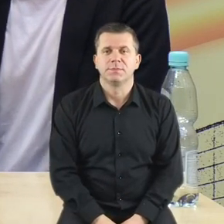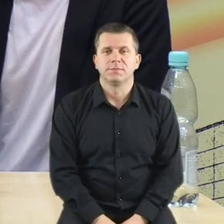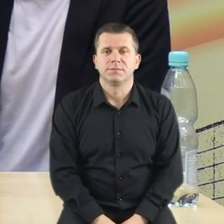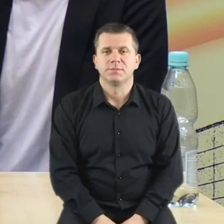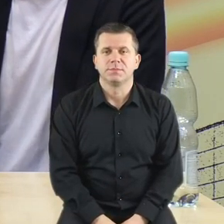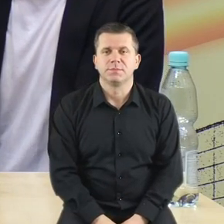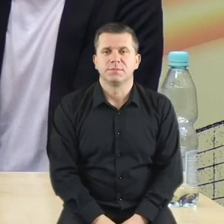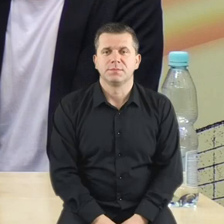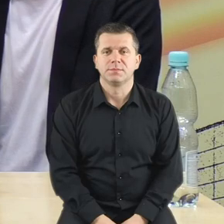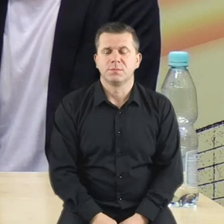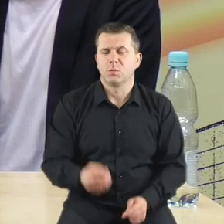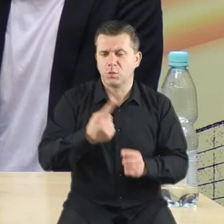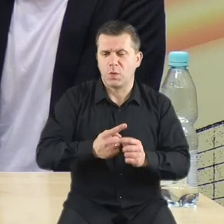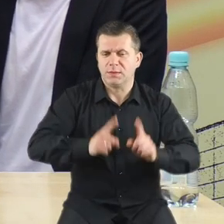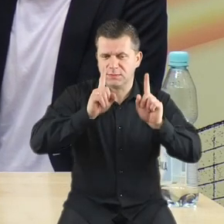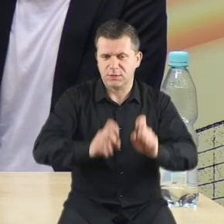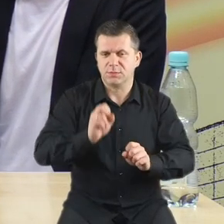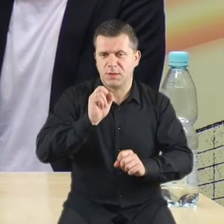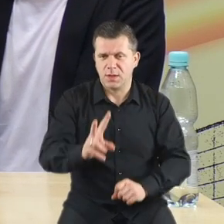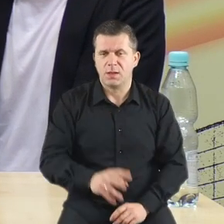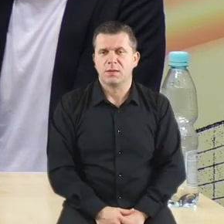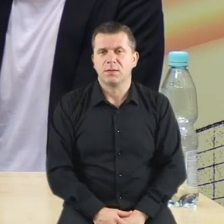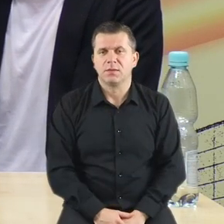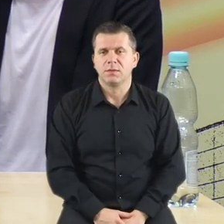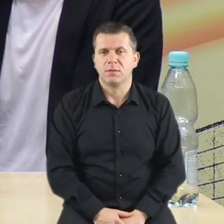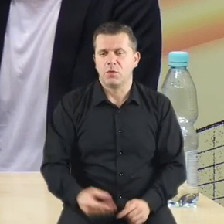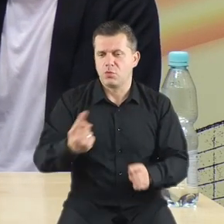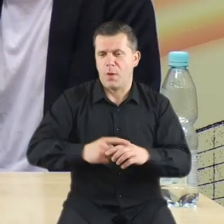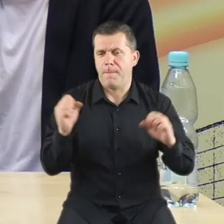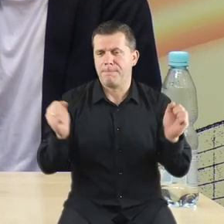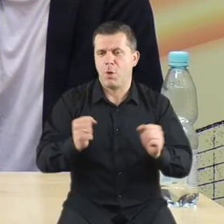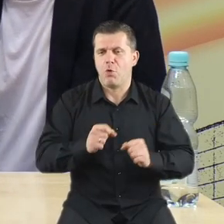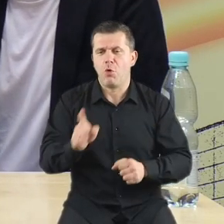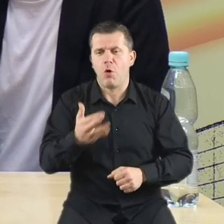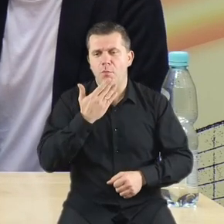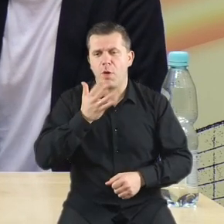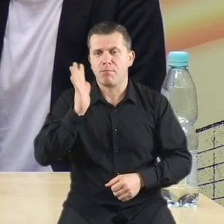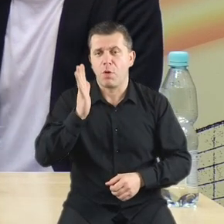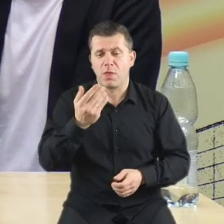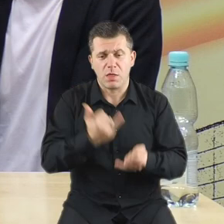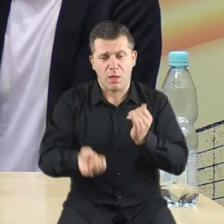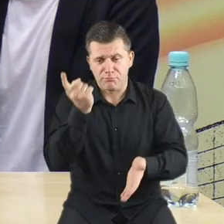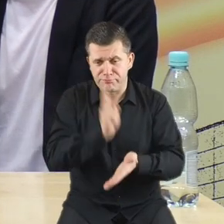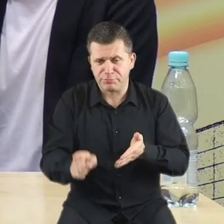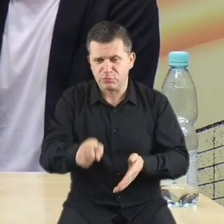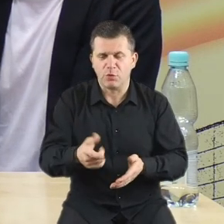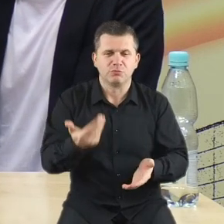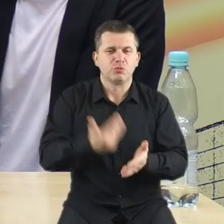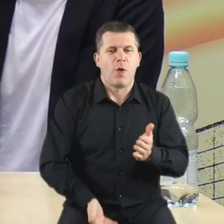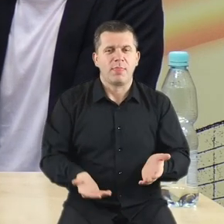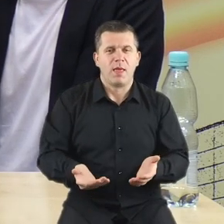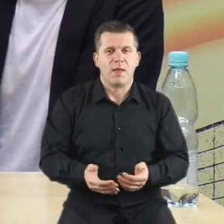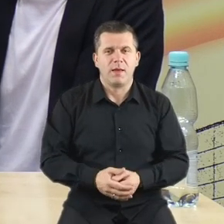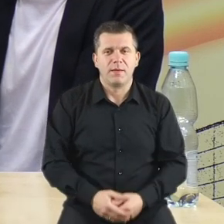Coś zacząłem, tak, ale tak trochę boję się o tym mówić, bo potem będzie głupio, jak nie zrobię. Nie? Przecież... Mogę